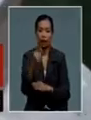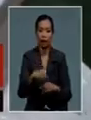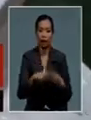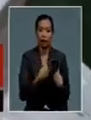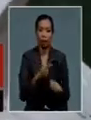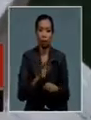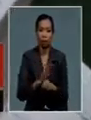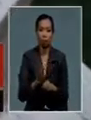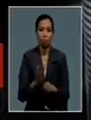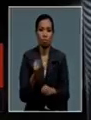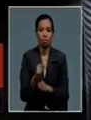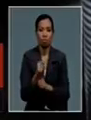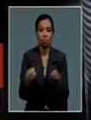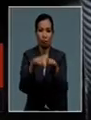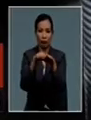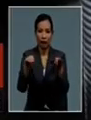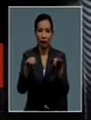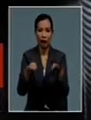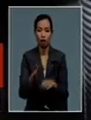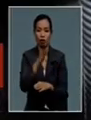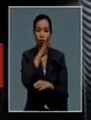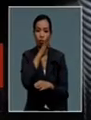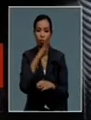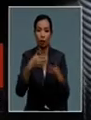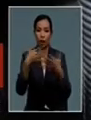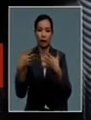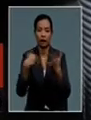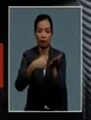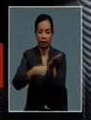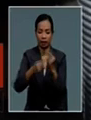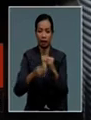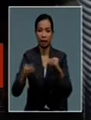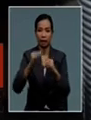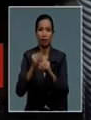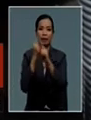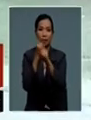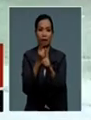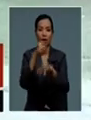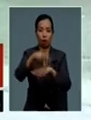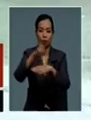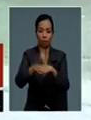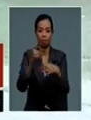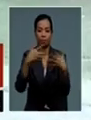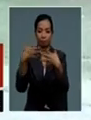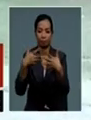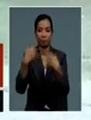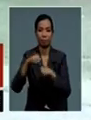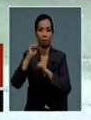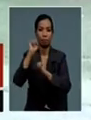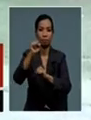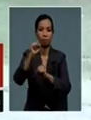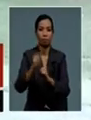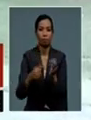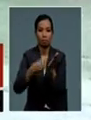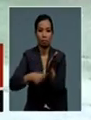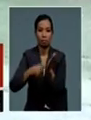อใจและก็จะใช้มาตรการตอบโต้หากว่าสหรัฐขึ้นภาษีตามที่โดนัลด์ทรัมป์ประธานาธิบดีเขาประกาศว่าจะ